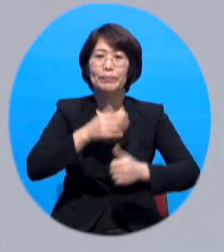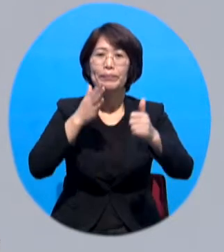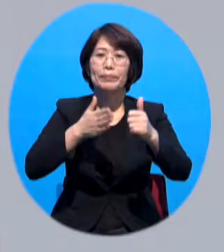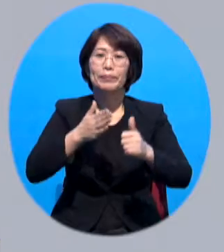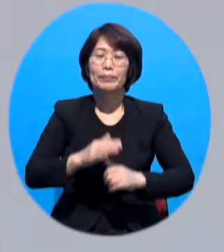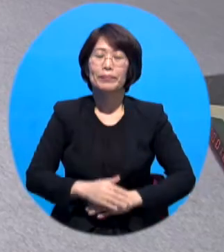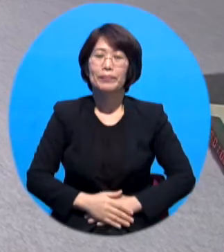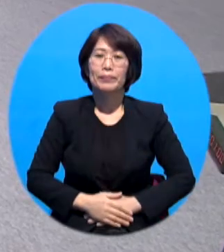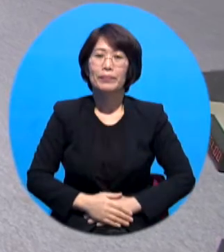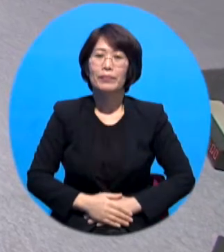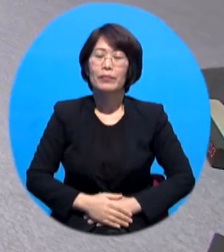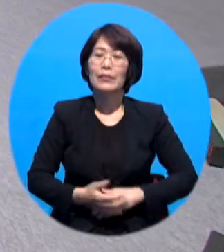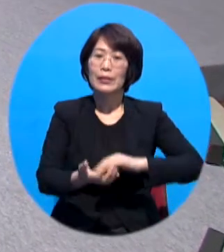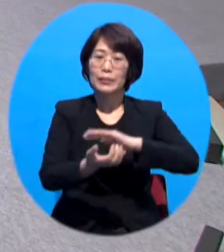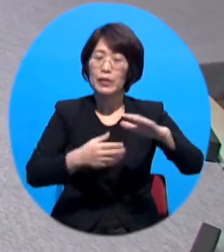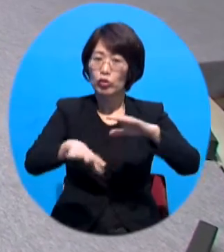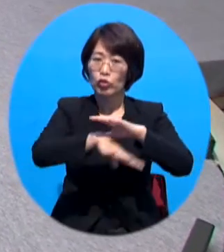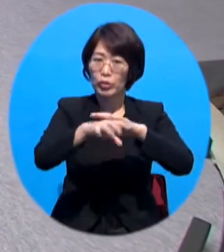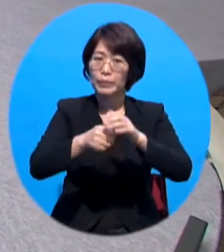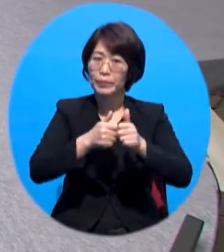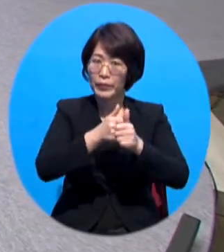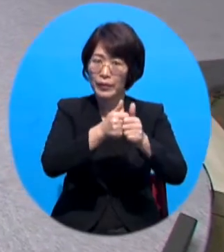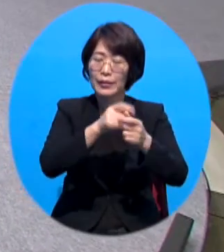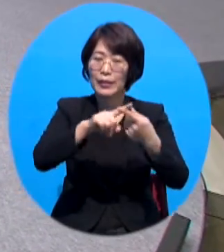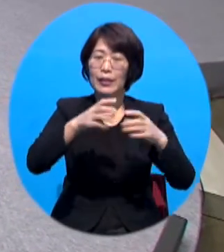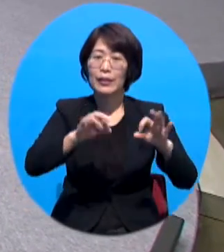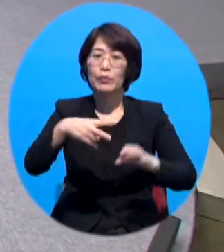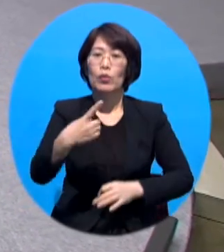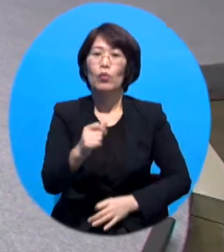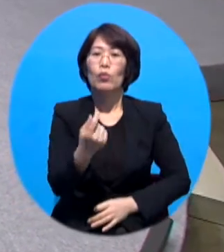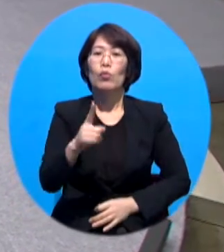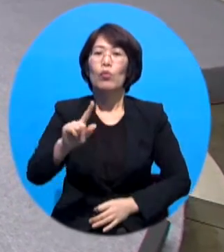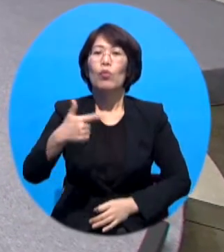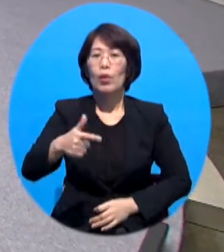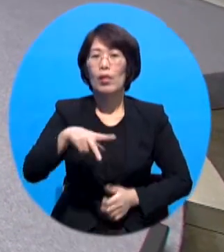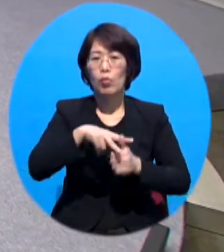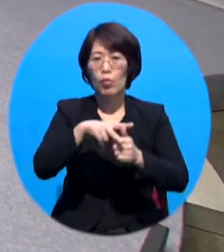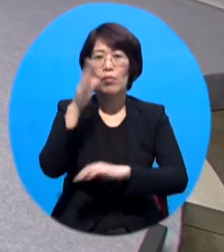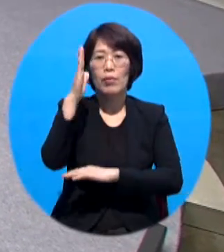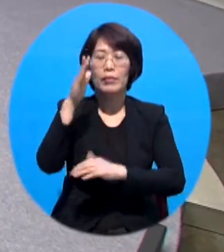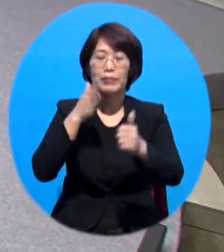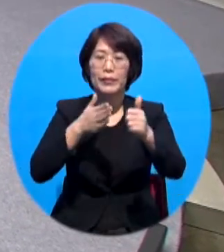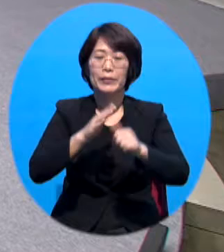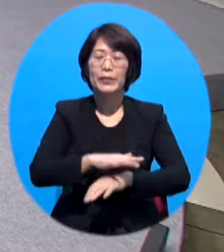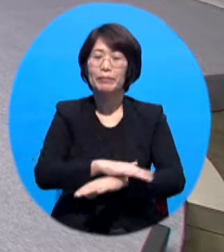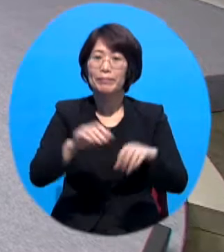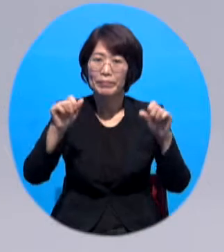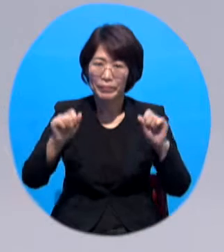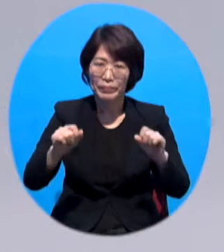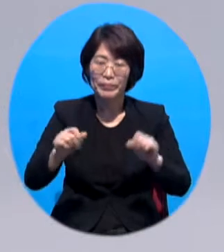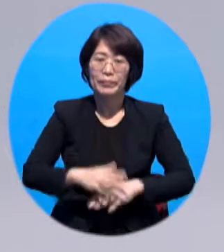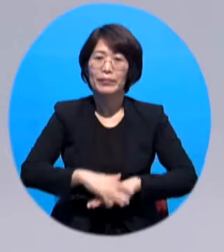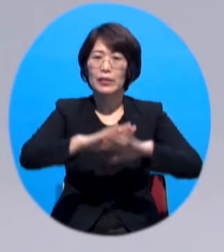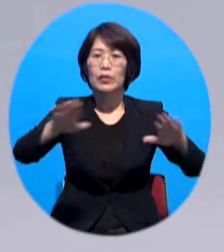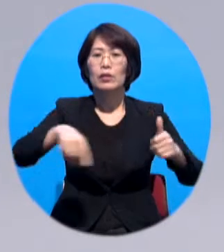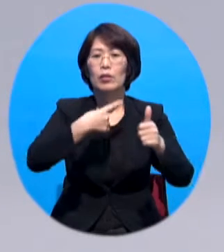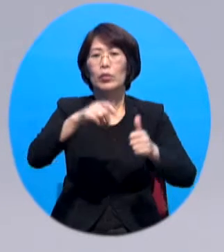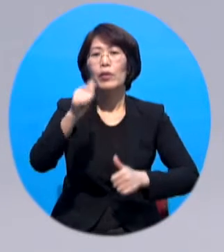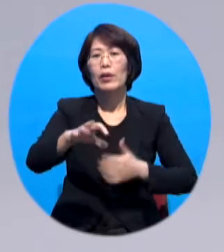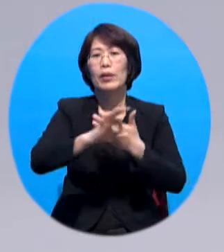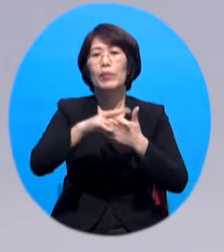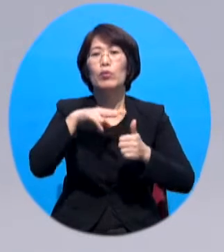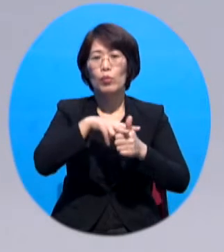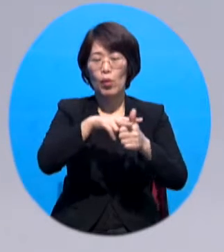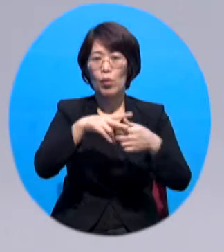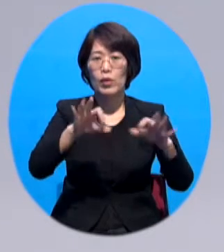바랍니다 사전 추첨 순서에 따라 긴 동안 후보 먼저 말씀해 주시죠 안녕하세요 전 남길까 니 비우고